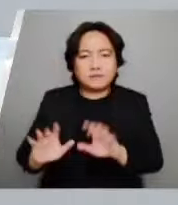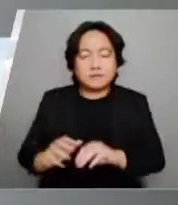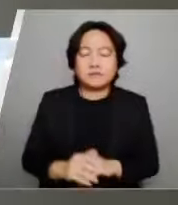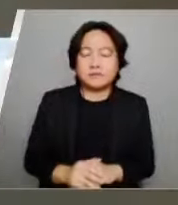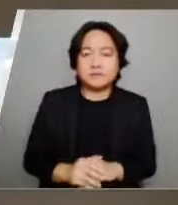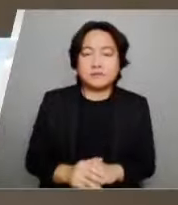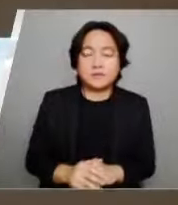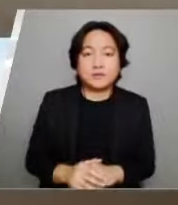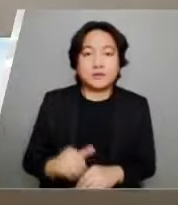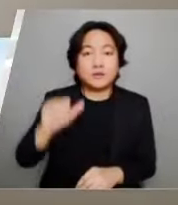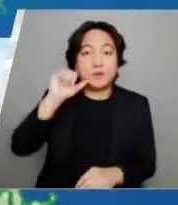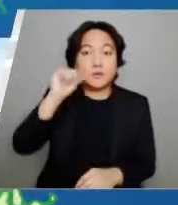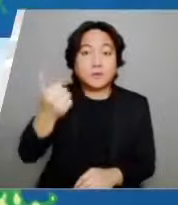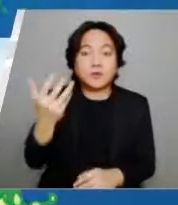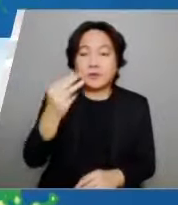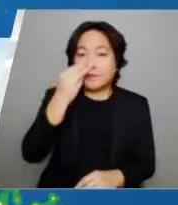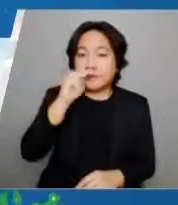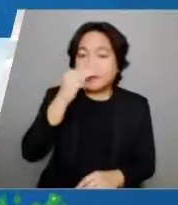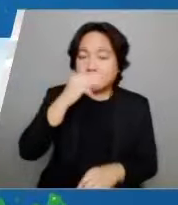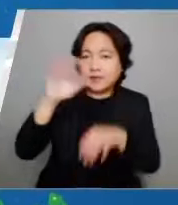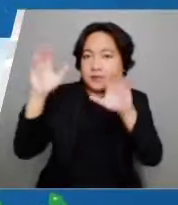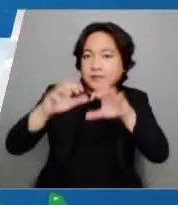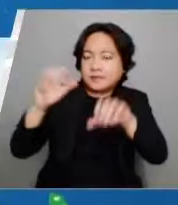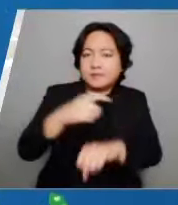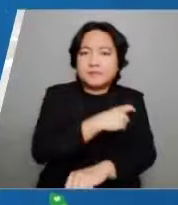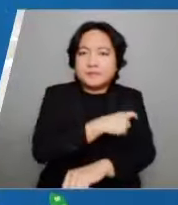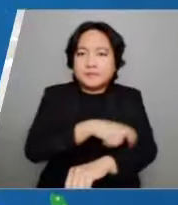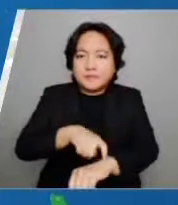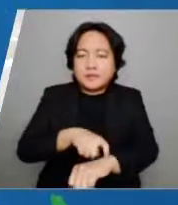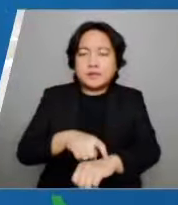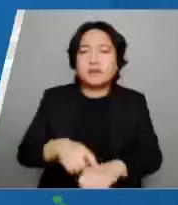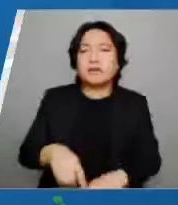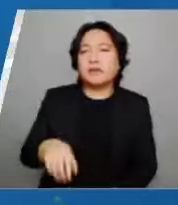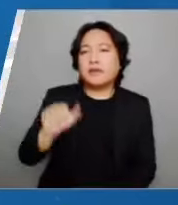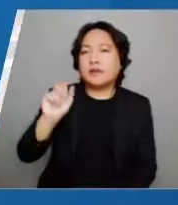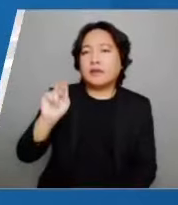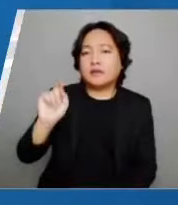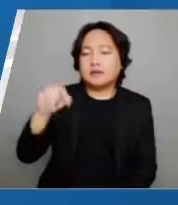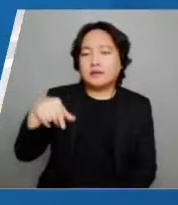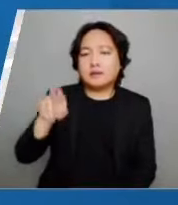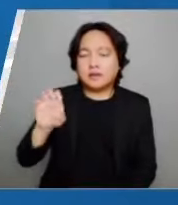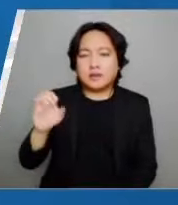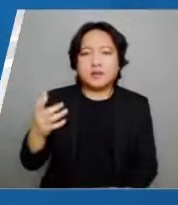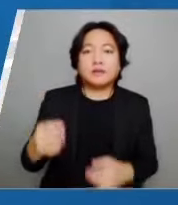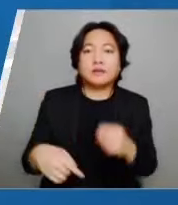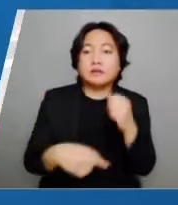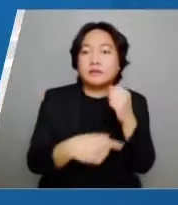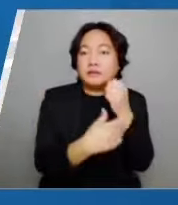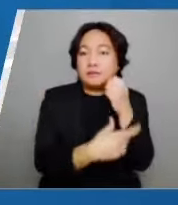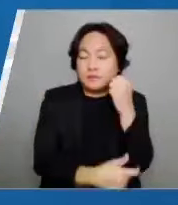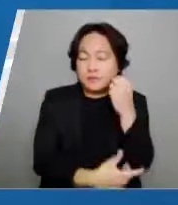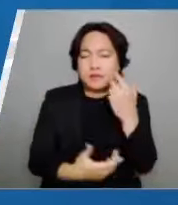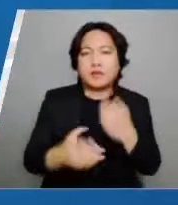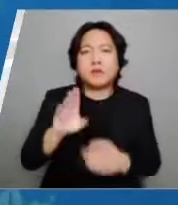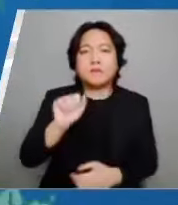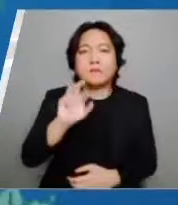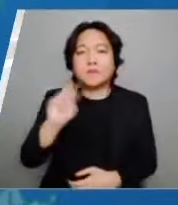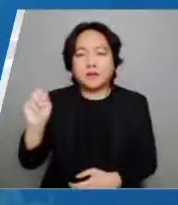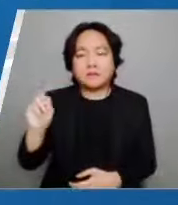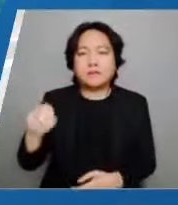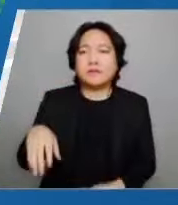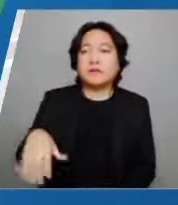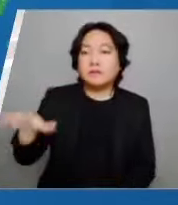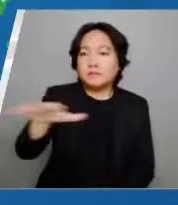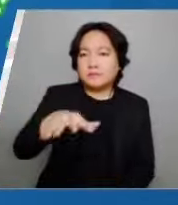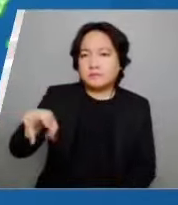ng Mindoro Provinces, Palawan, Antique, Zamboanga, Barm at Soksarjen. Uulanin na rin